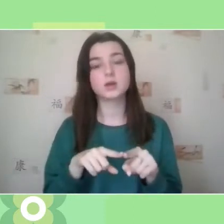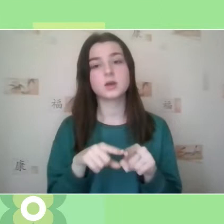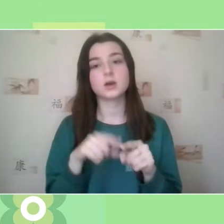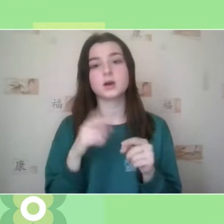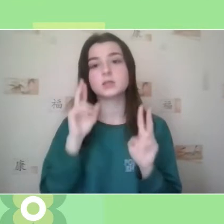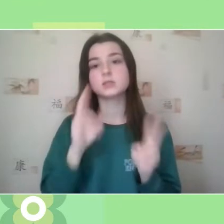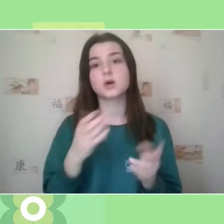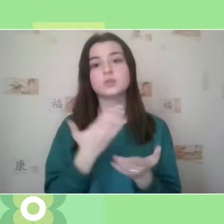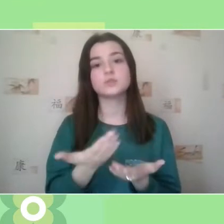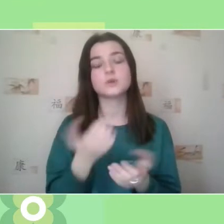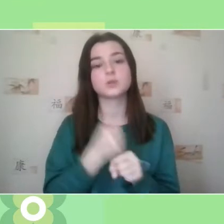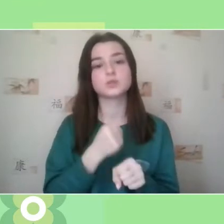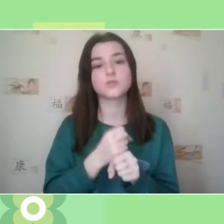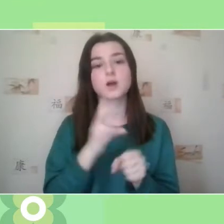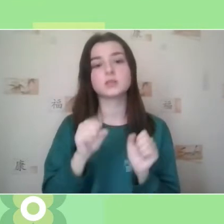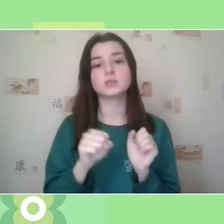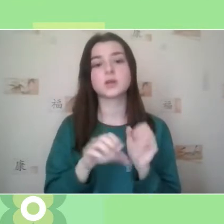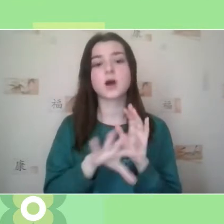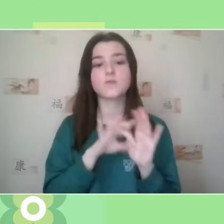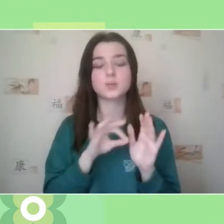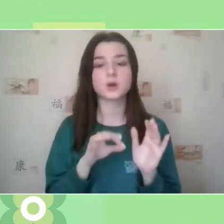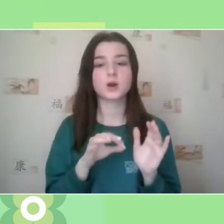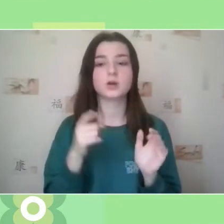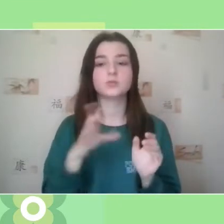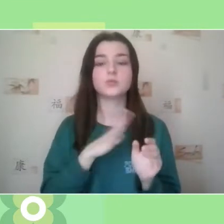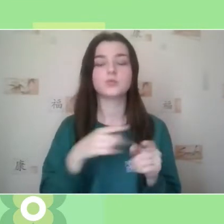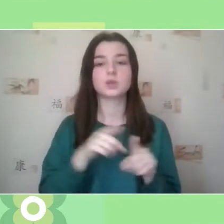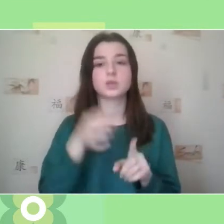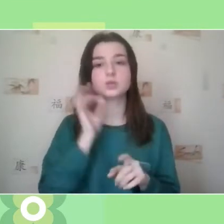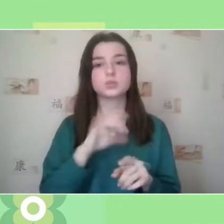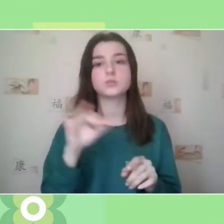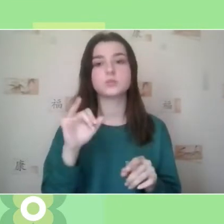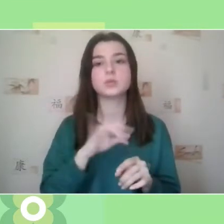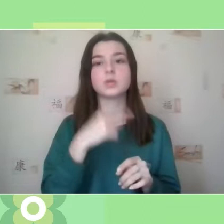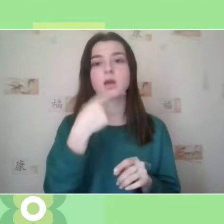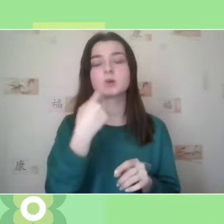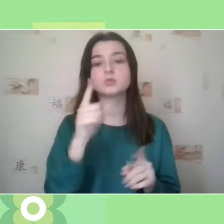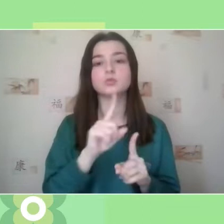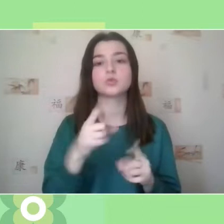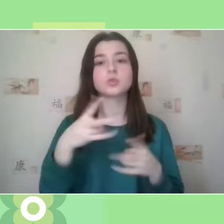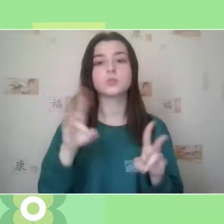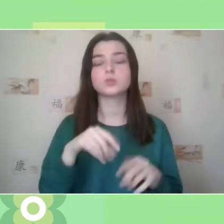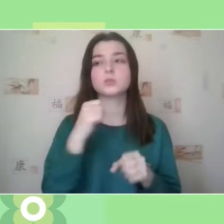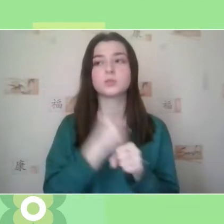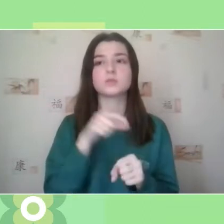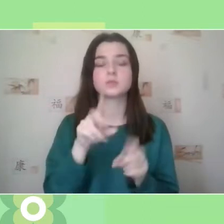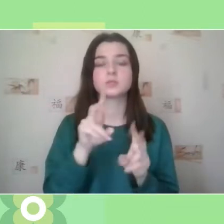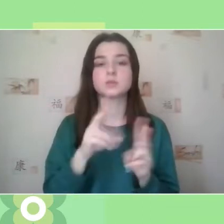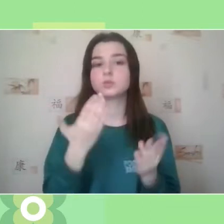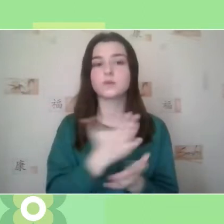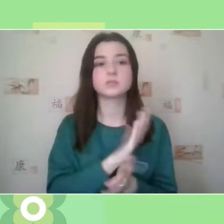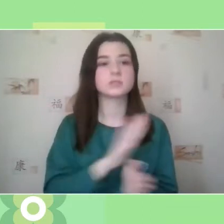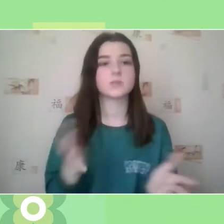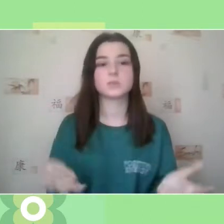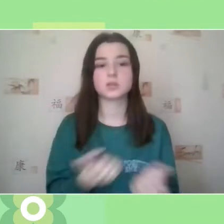Я не знаю, чи ви працювали на виборах, у мене колись був такий досвід, і політтехнологи кажуть, не треба працювати з тими, хто вас не підтримує. Не треба,